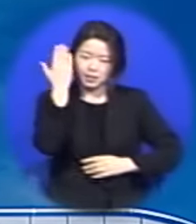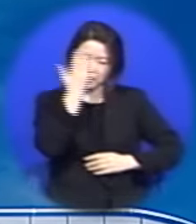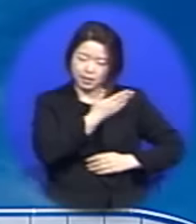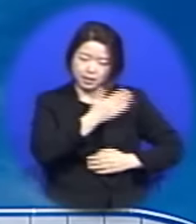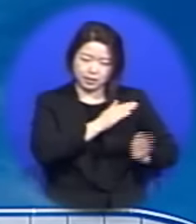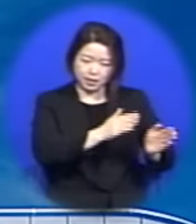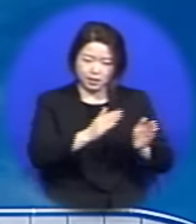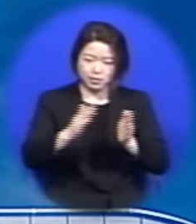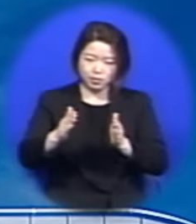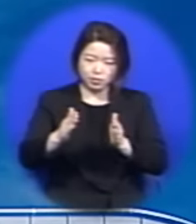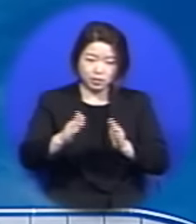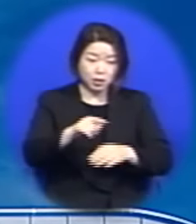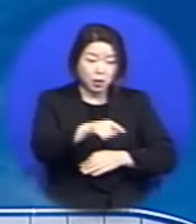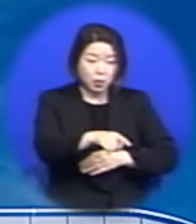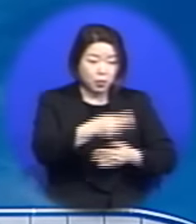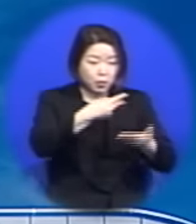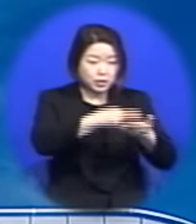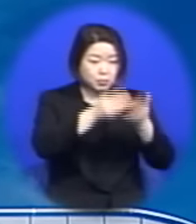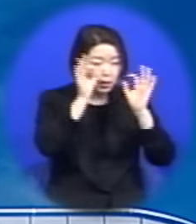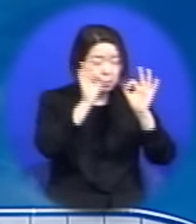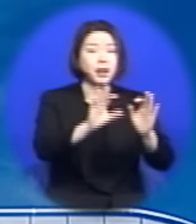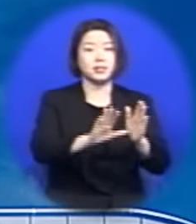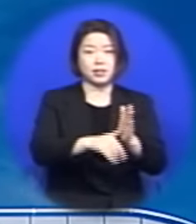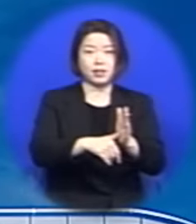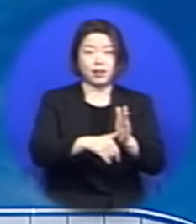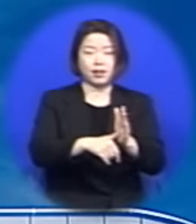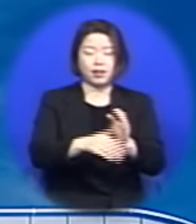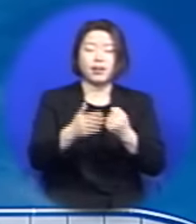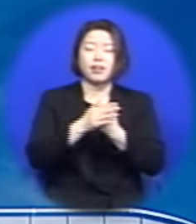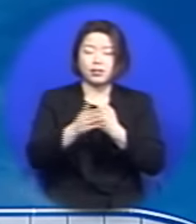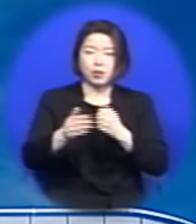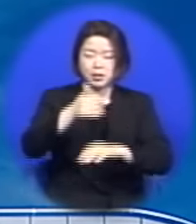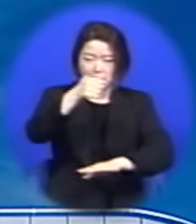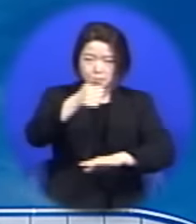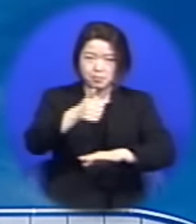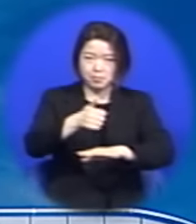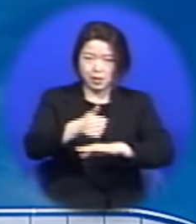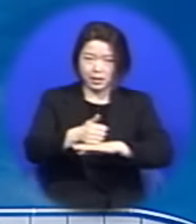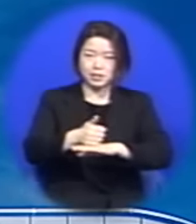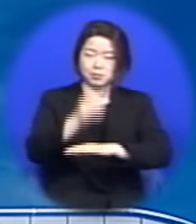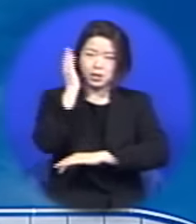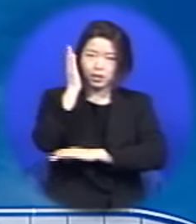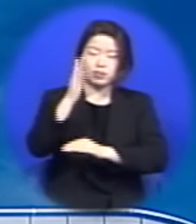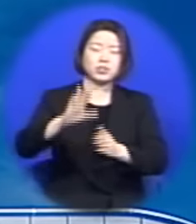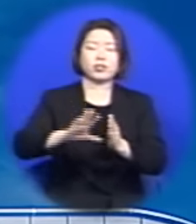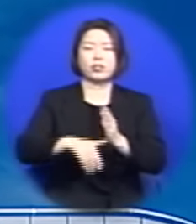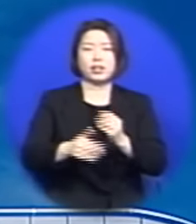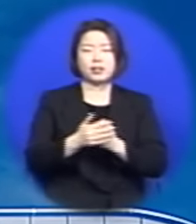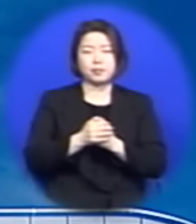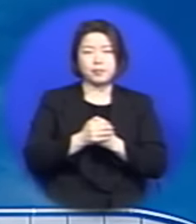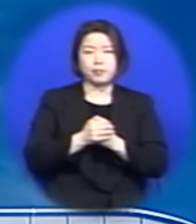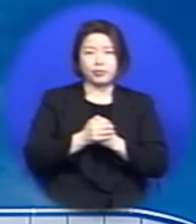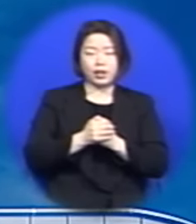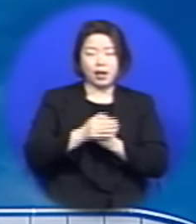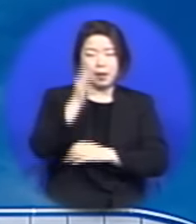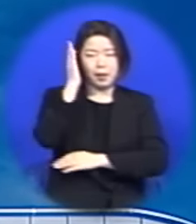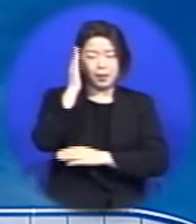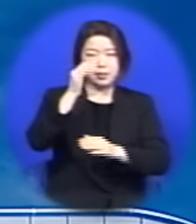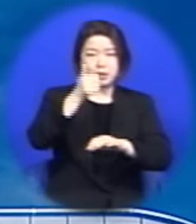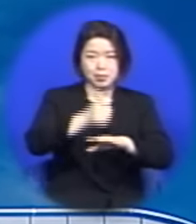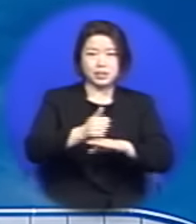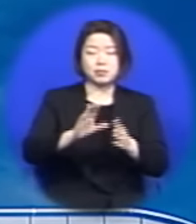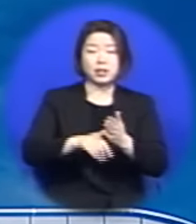침상 앞에 섰을 때 그러면서 그가 마지막 부분에 가서 그 연설의 마지막 부분에